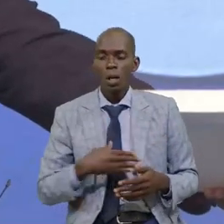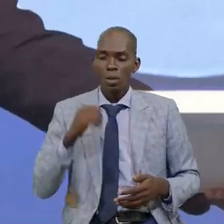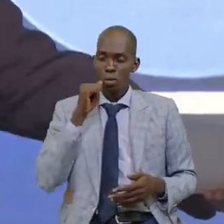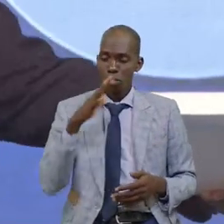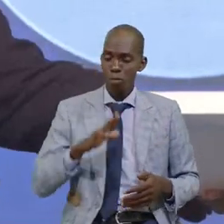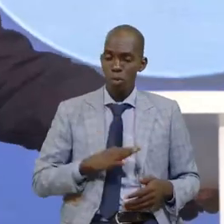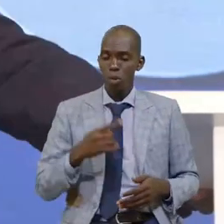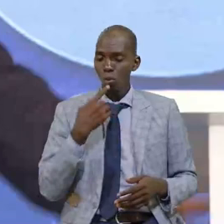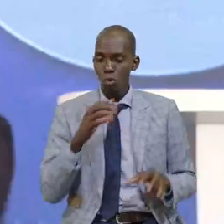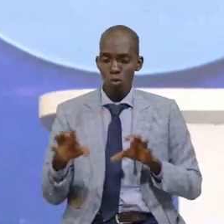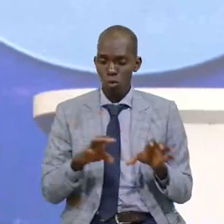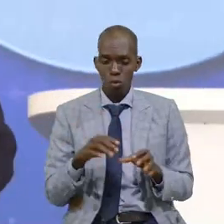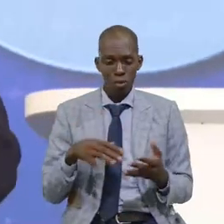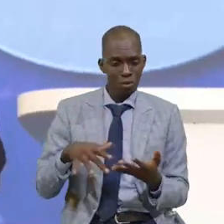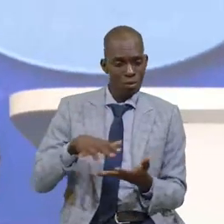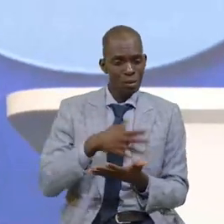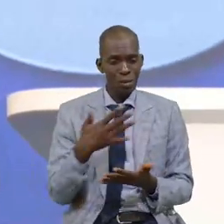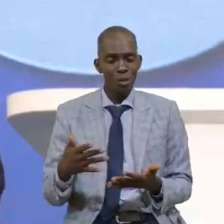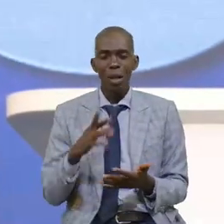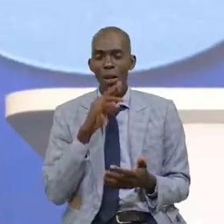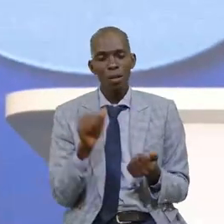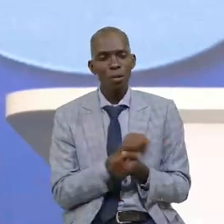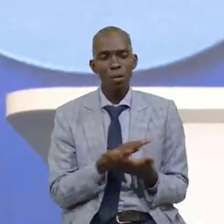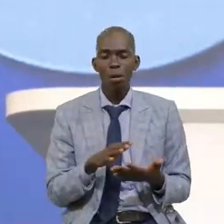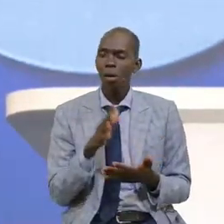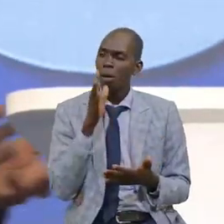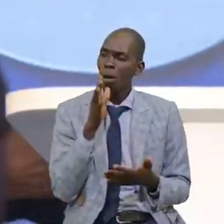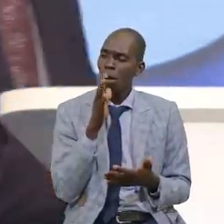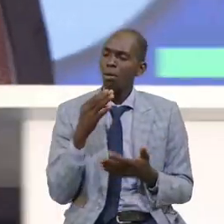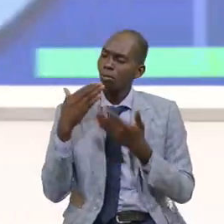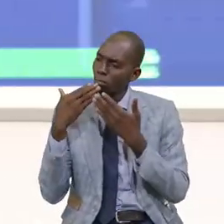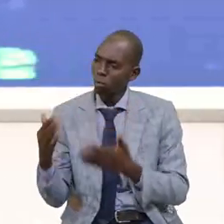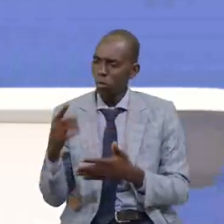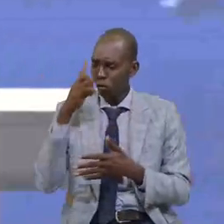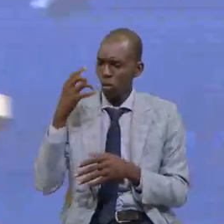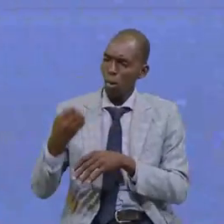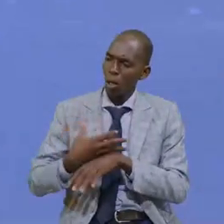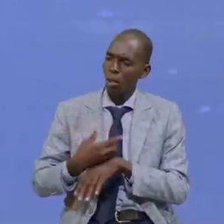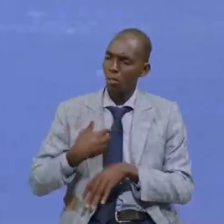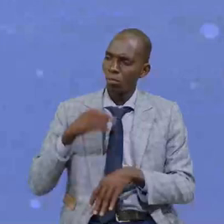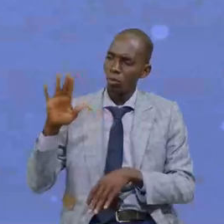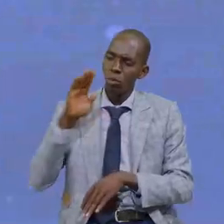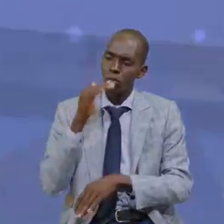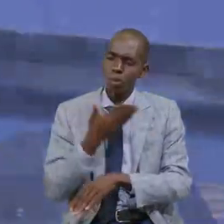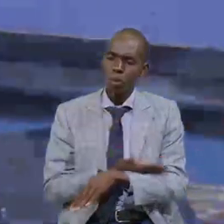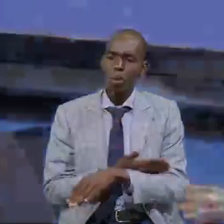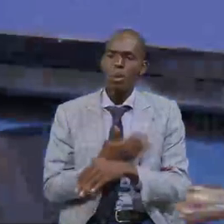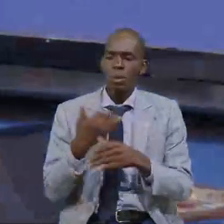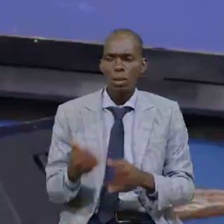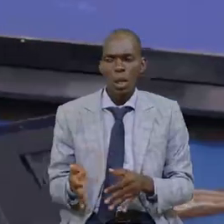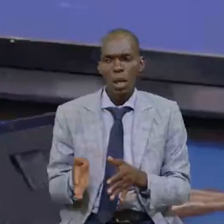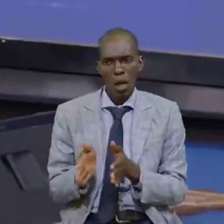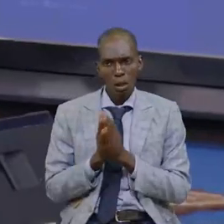Et les jeunes filles qui font ça dans la vie, elles sont... Merci maman pour ton conseil. Est-ce que tu as